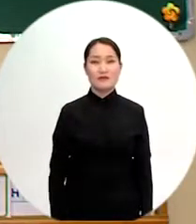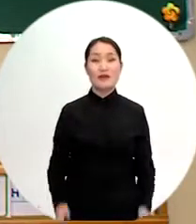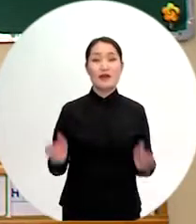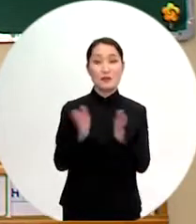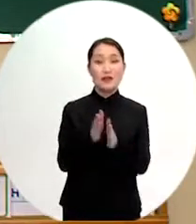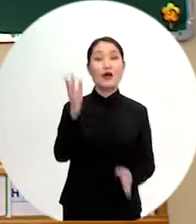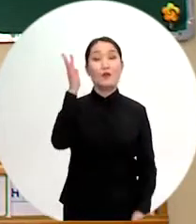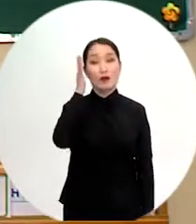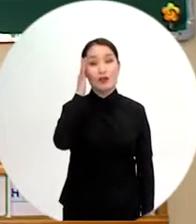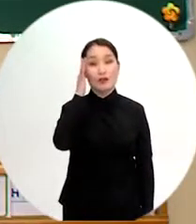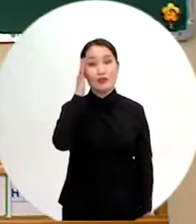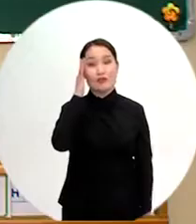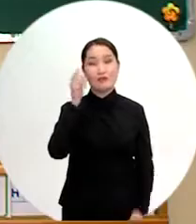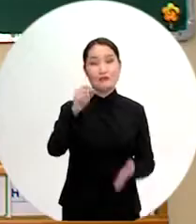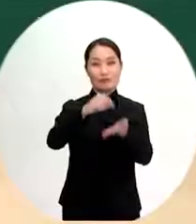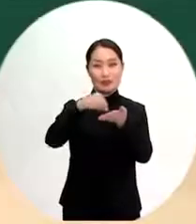Хамтдаа бодлтыг хийж үзье.